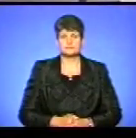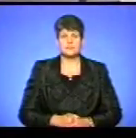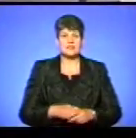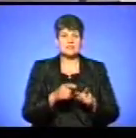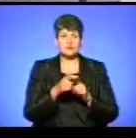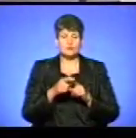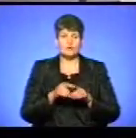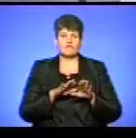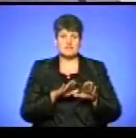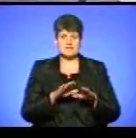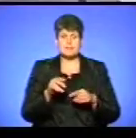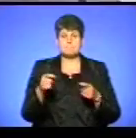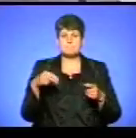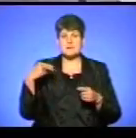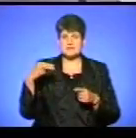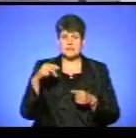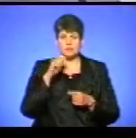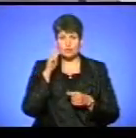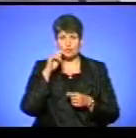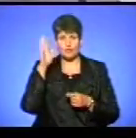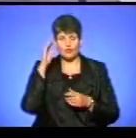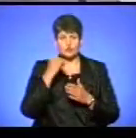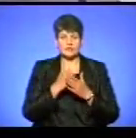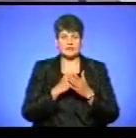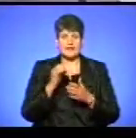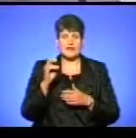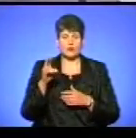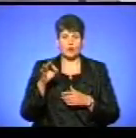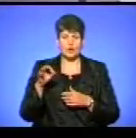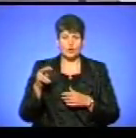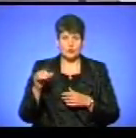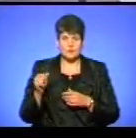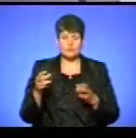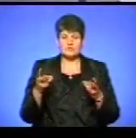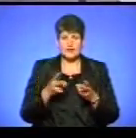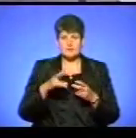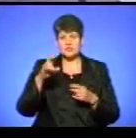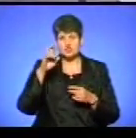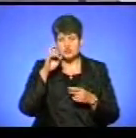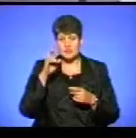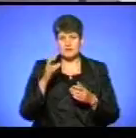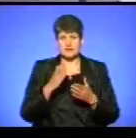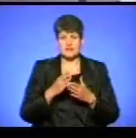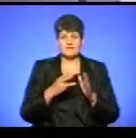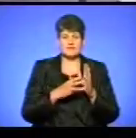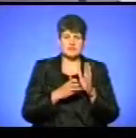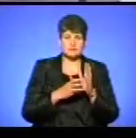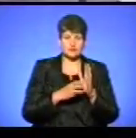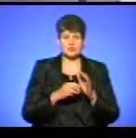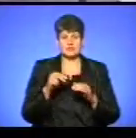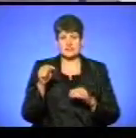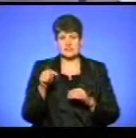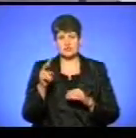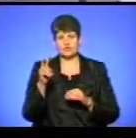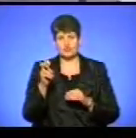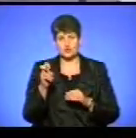словами віце-президента Асоціації «Укрводоканал екологія» Ольги Бабій, потреба держави у хлорі становить від 800 до 1200 тонн